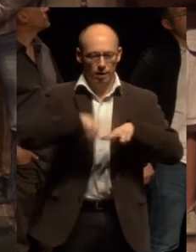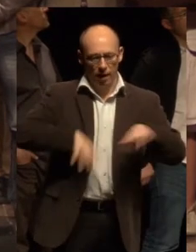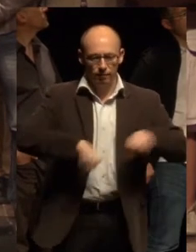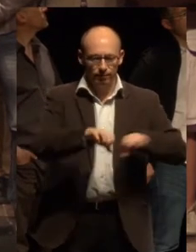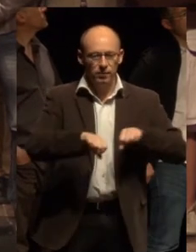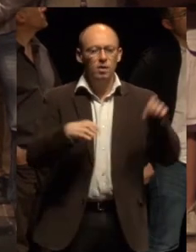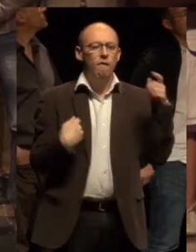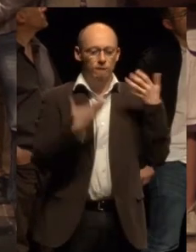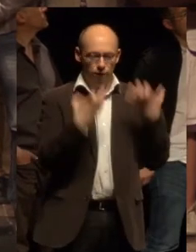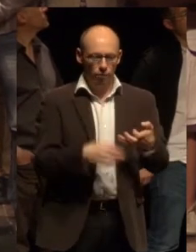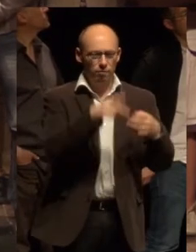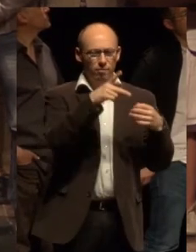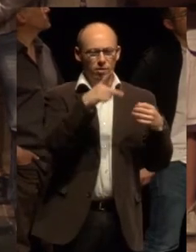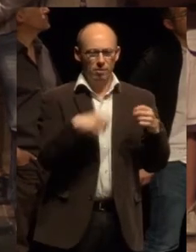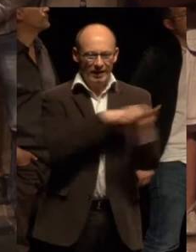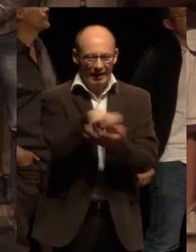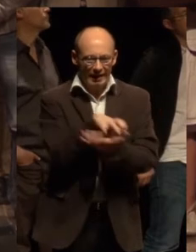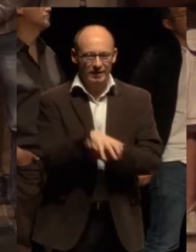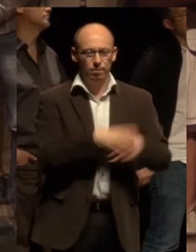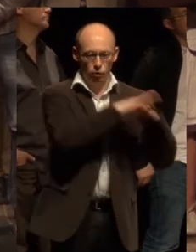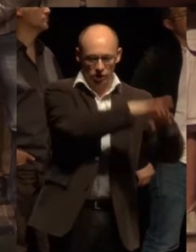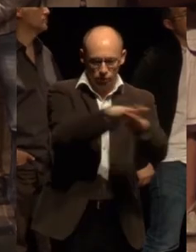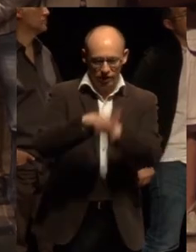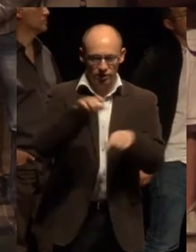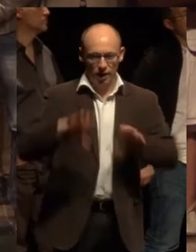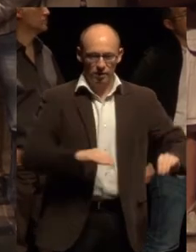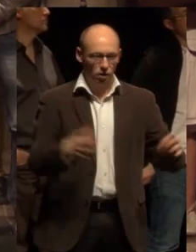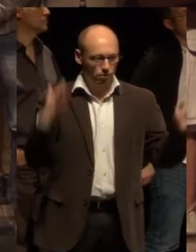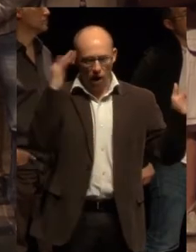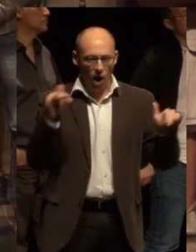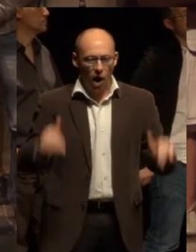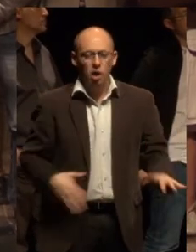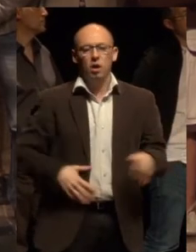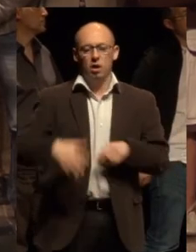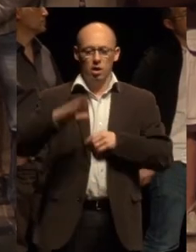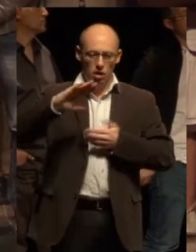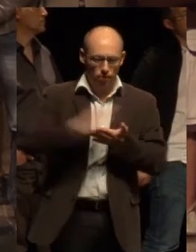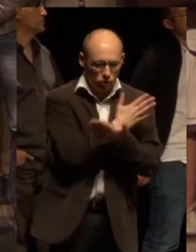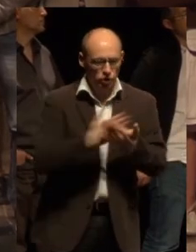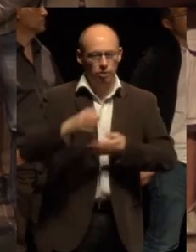protéger les habitants contre les crises et un projet qui veut préparer l'avenir.